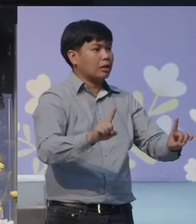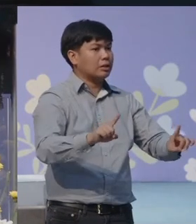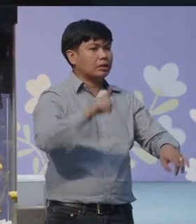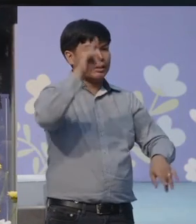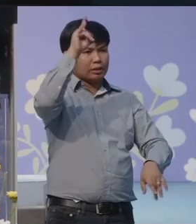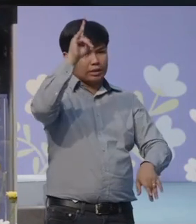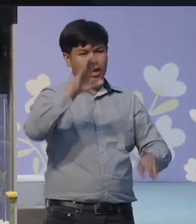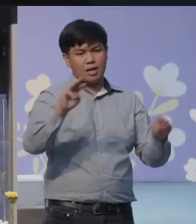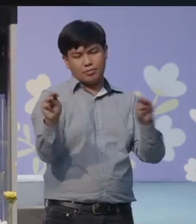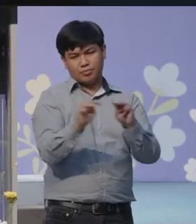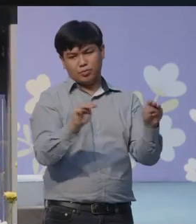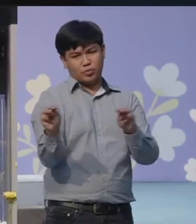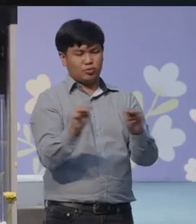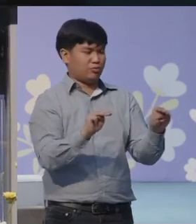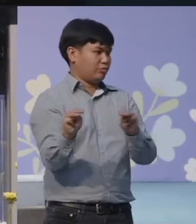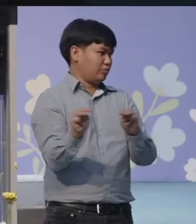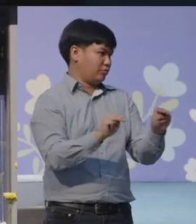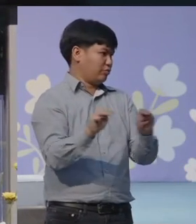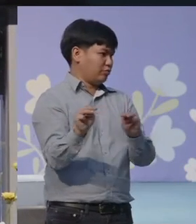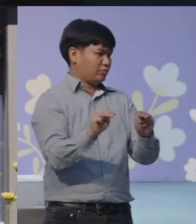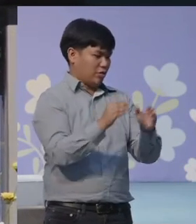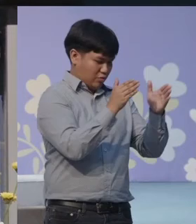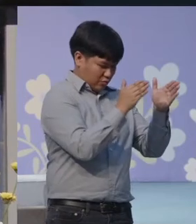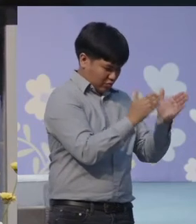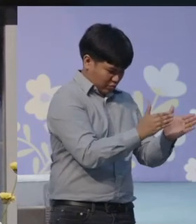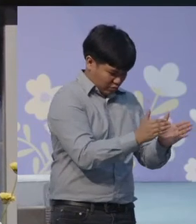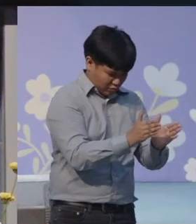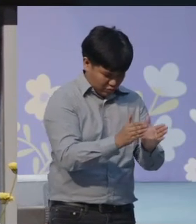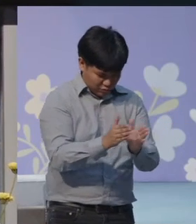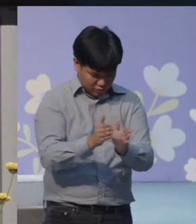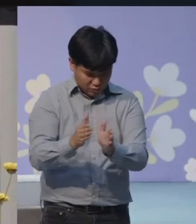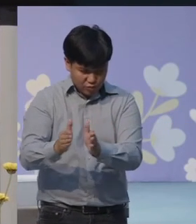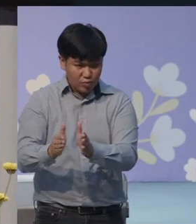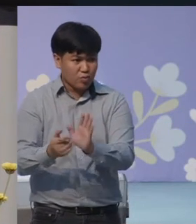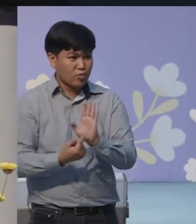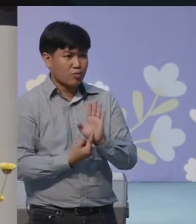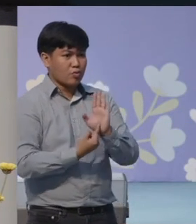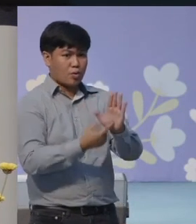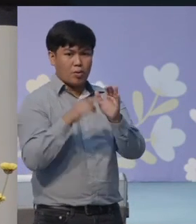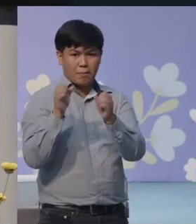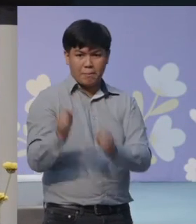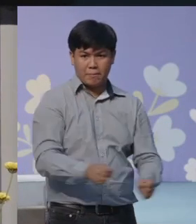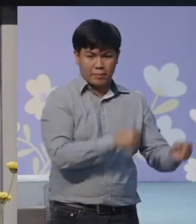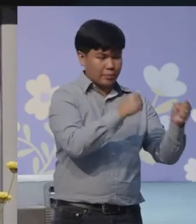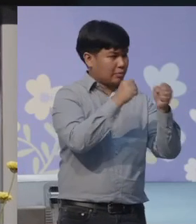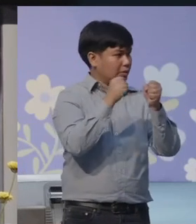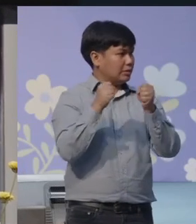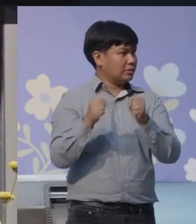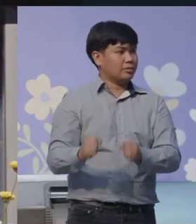pinakilos ng Panginoong makapangyarihan ang mga